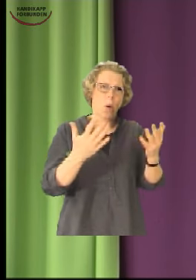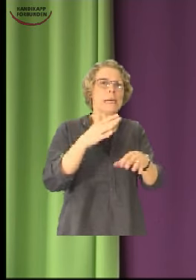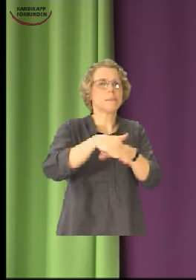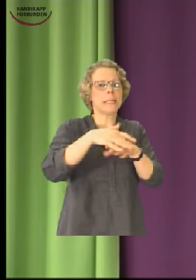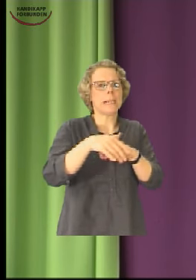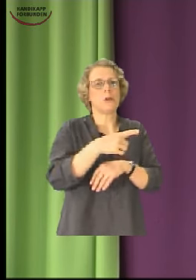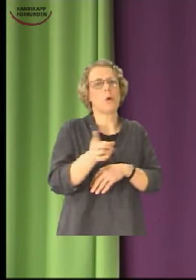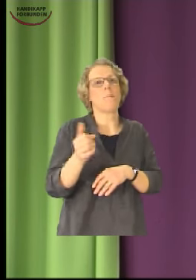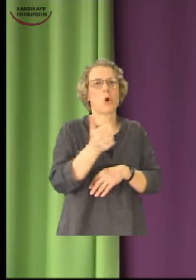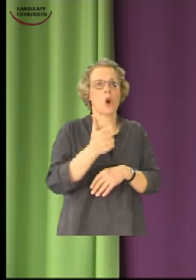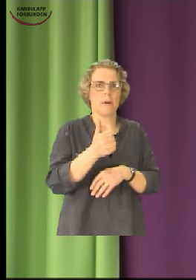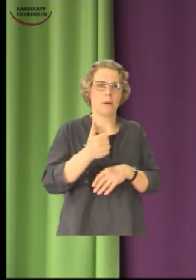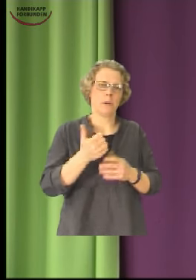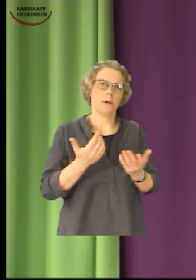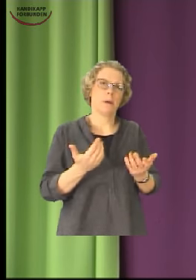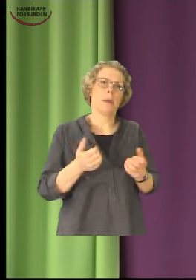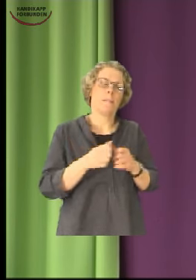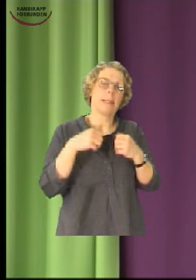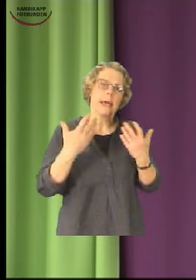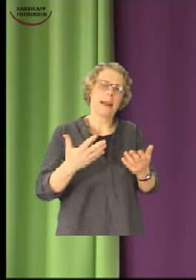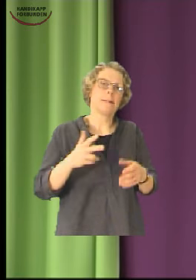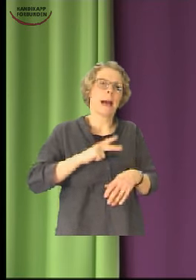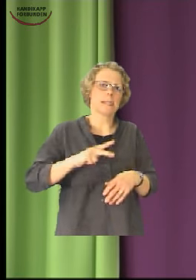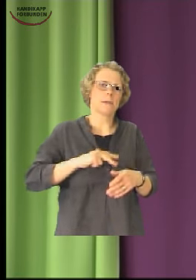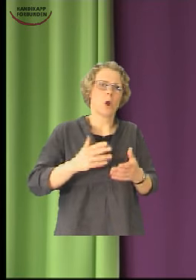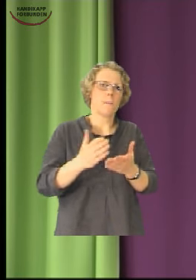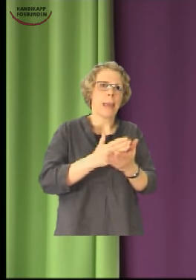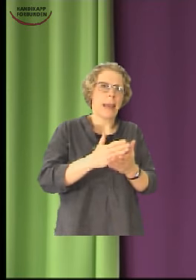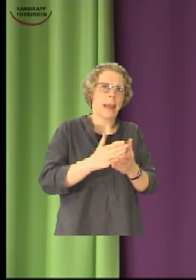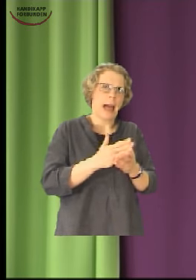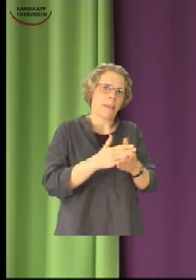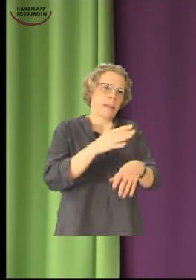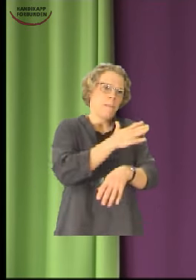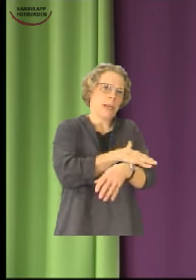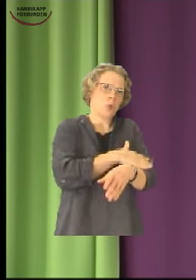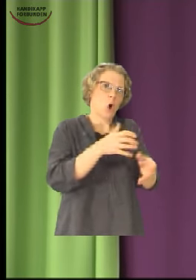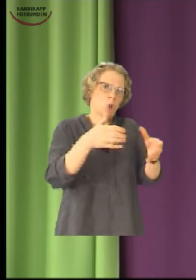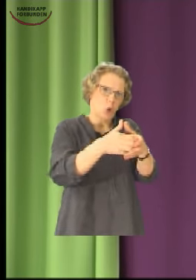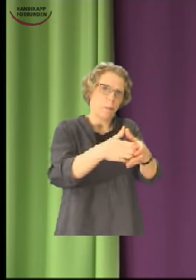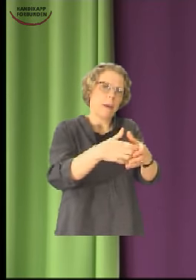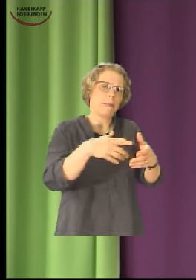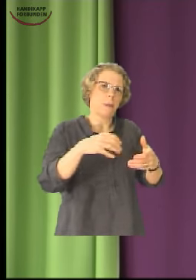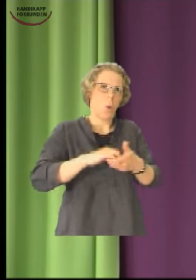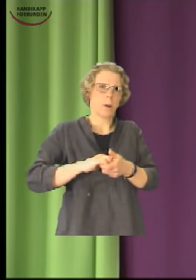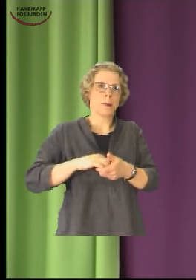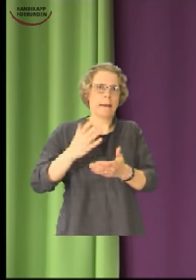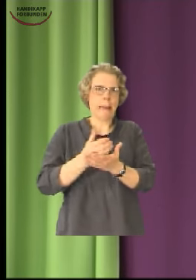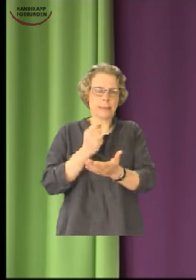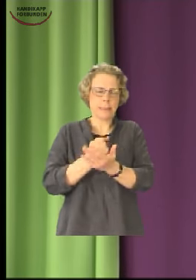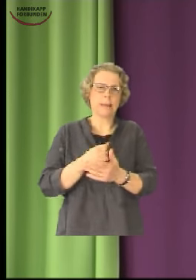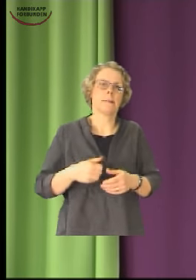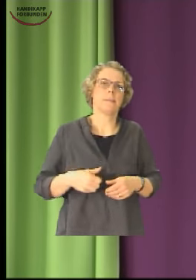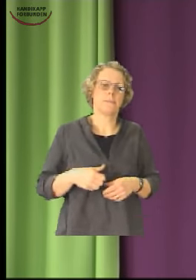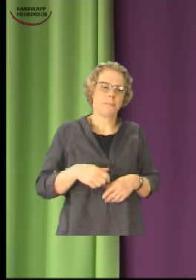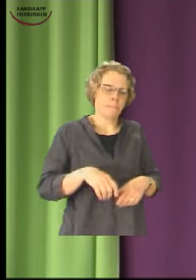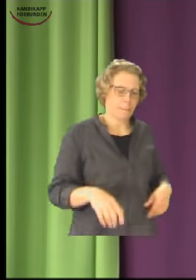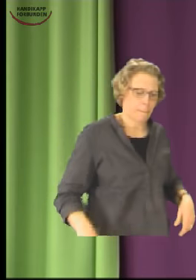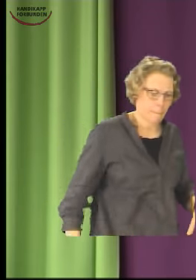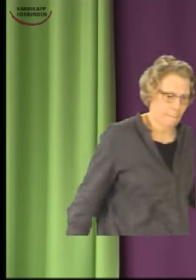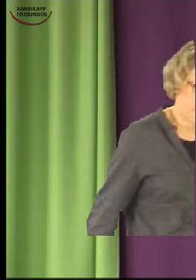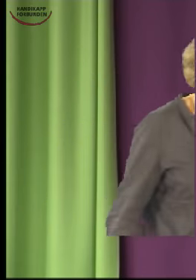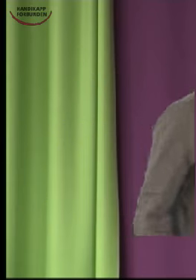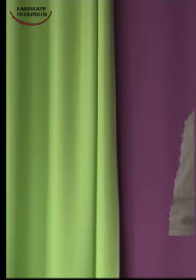delat ansvar skulle jag säga mellan både kåren och landstingen. Har det lägre status att vara allergispecialist än att vara